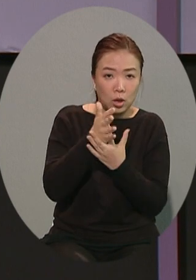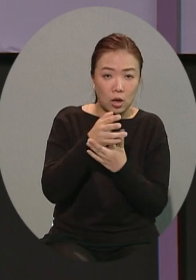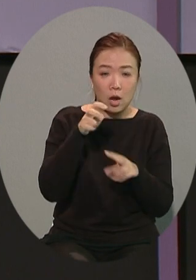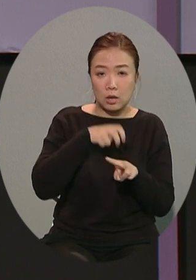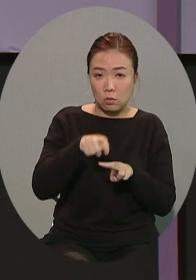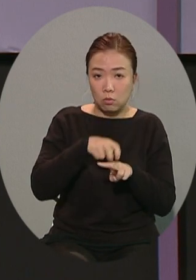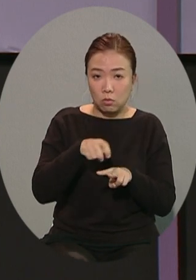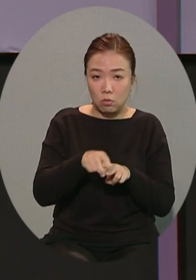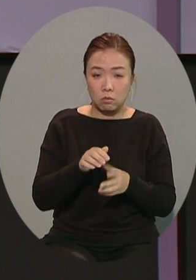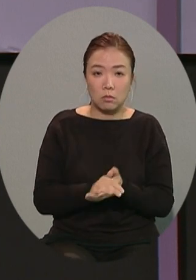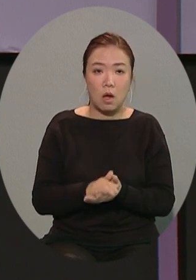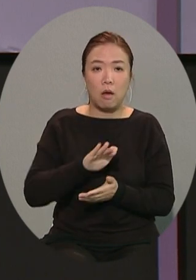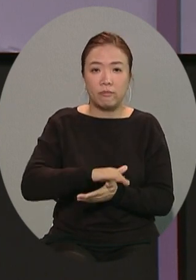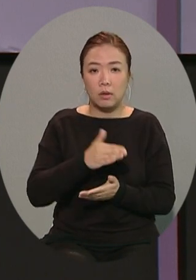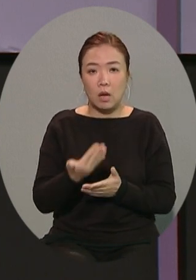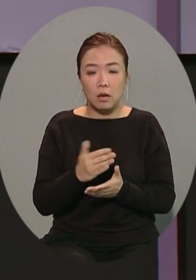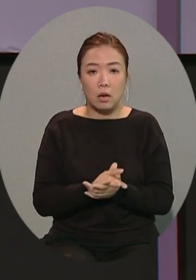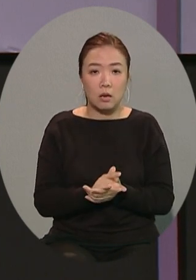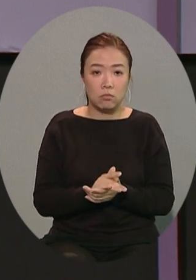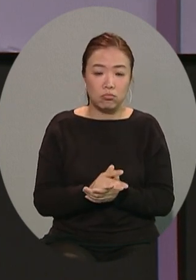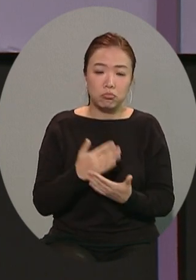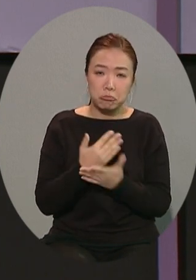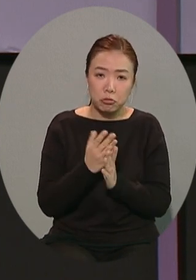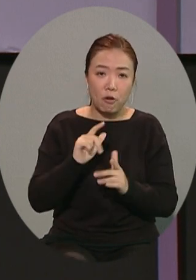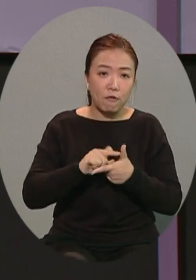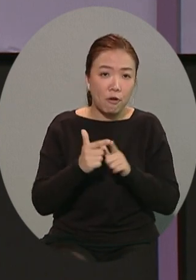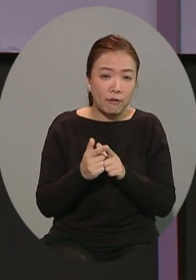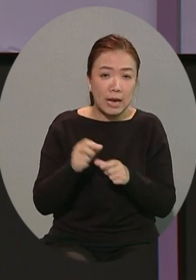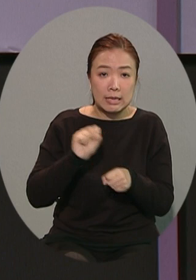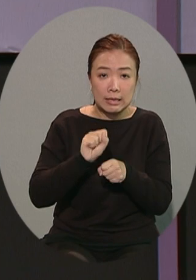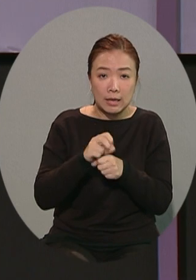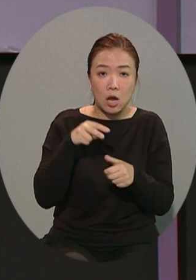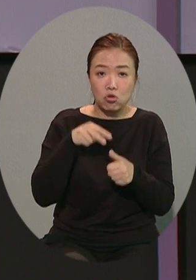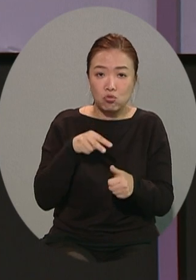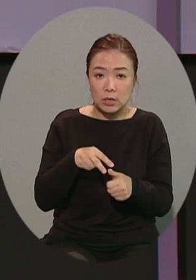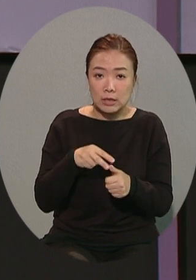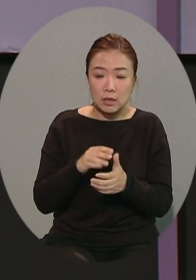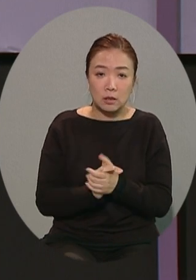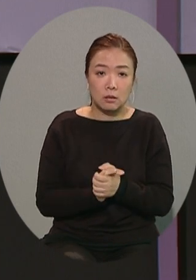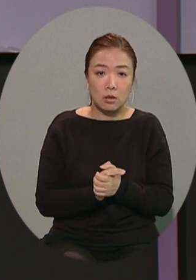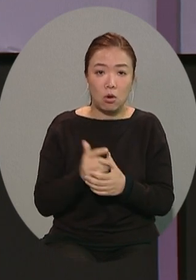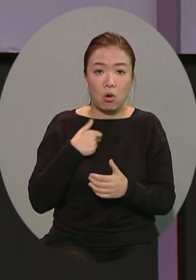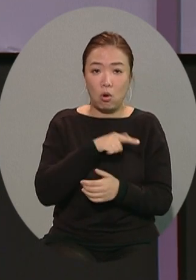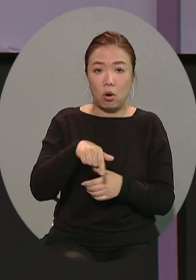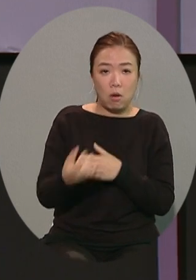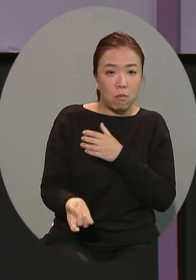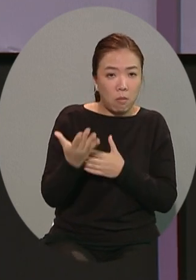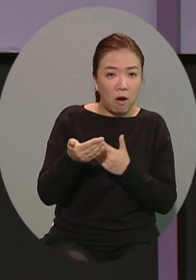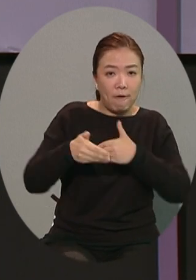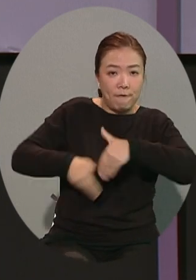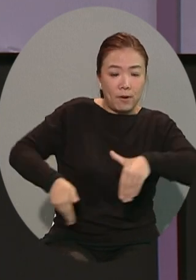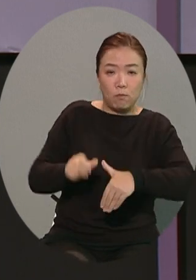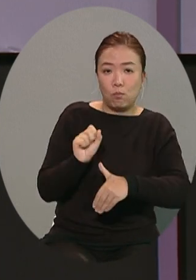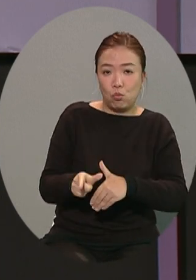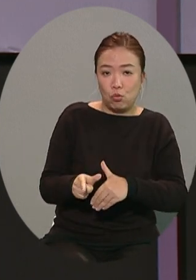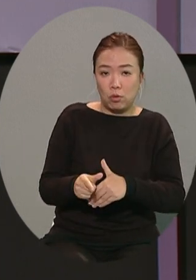但係任何一個可以增加呢個政權嘅管治成本嘅人，我哋本土派都唔會割席。任何可